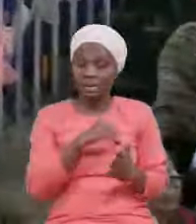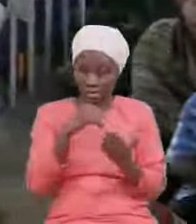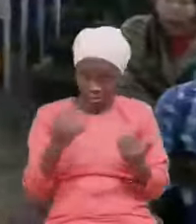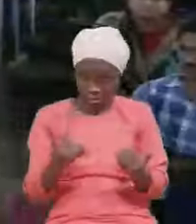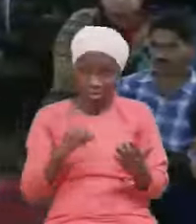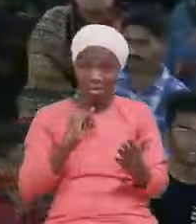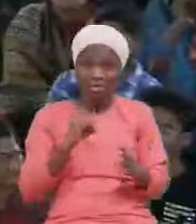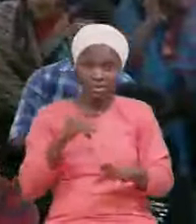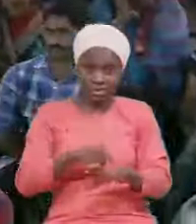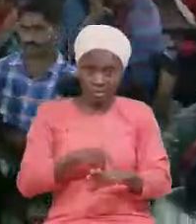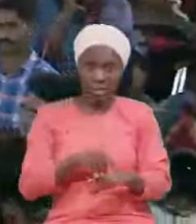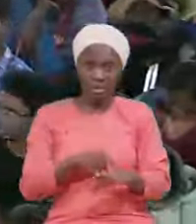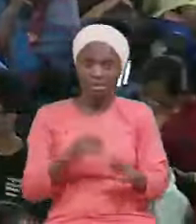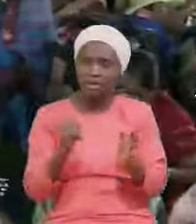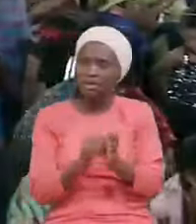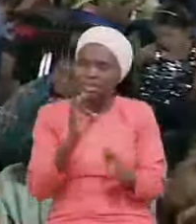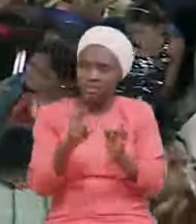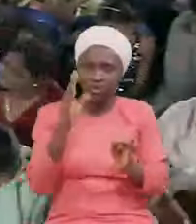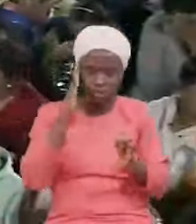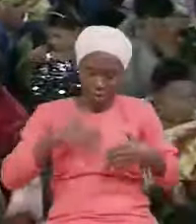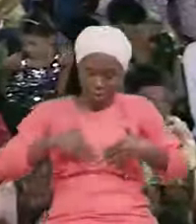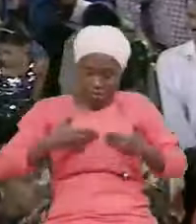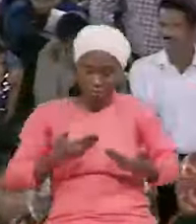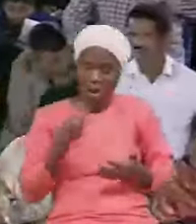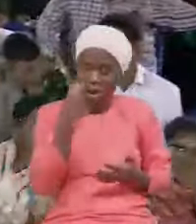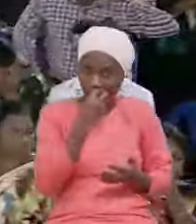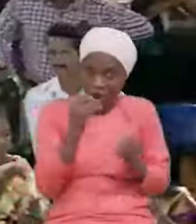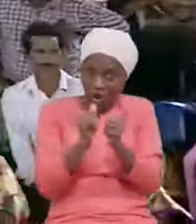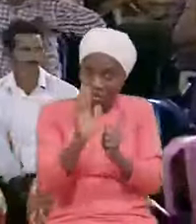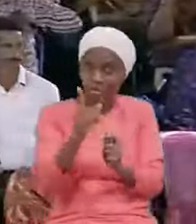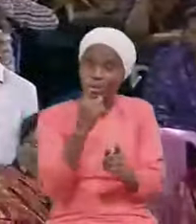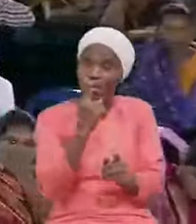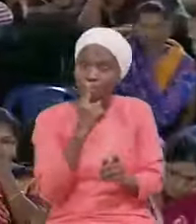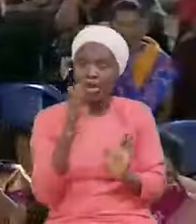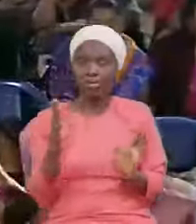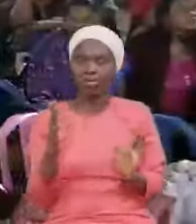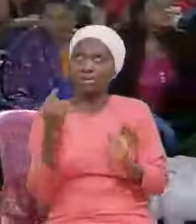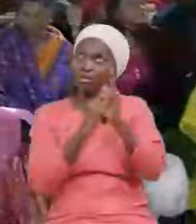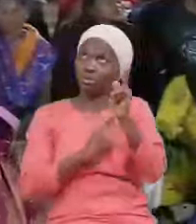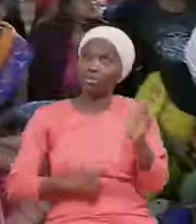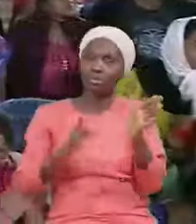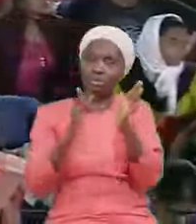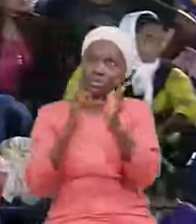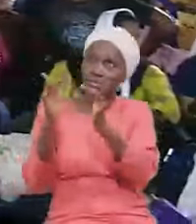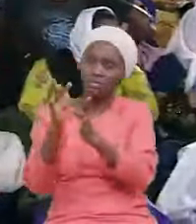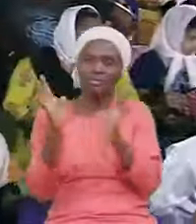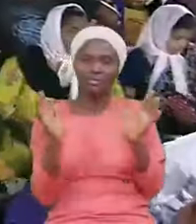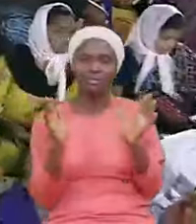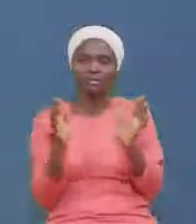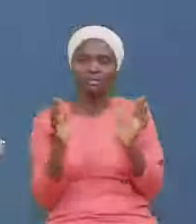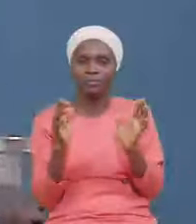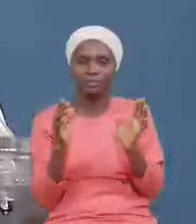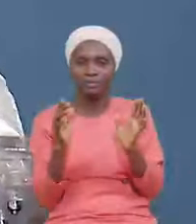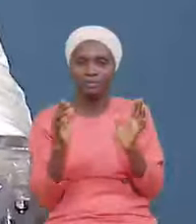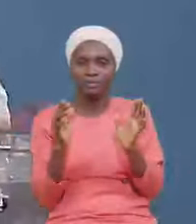ఆ క్షణమున. That if you confess with your mouth. మీ నోటితో మీరు Jesus. ప్రభు అయిన యేసును